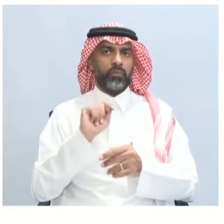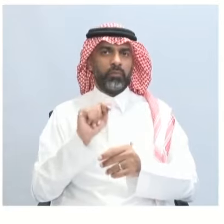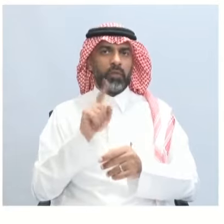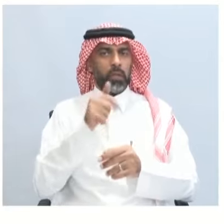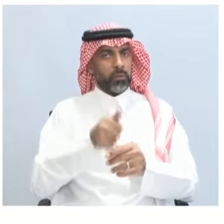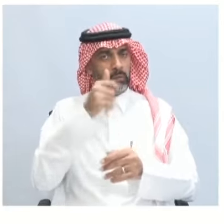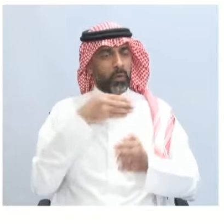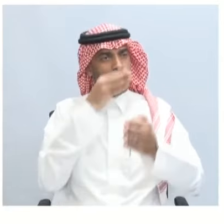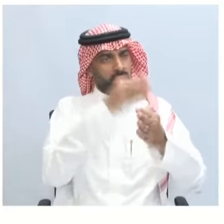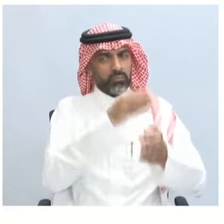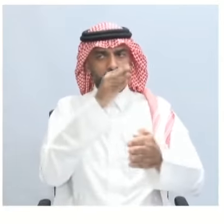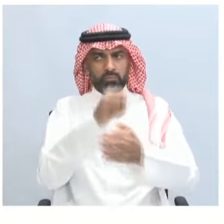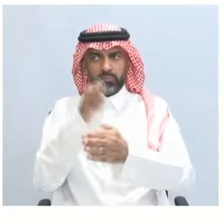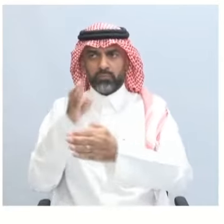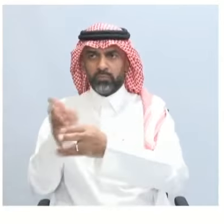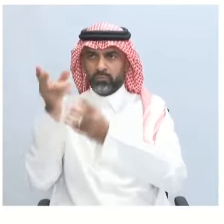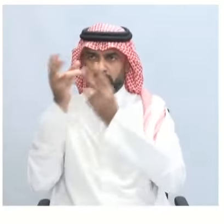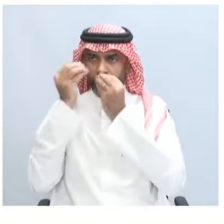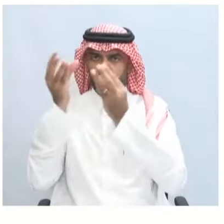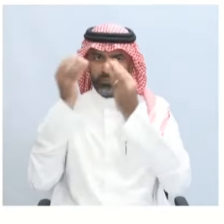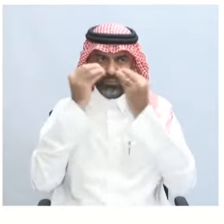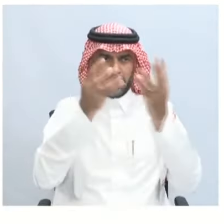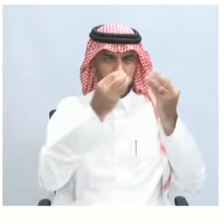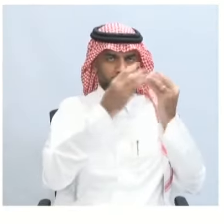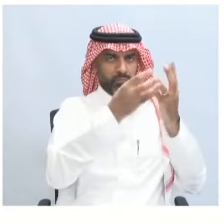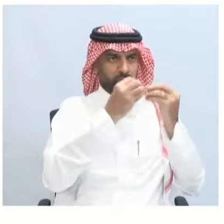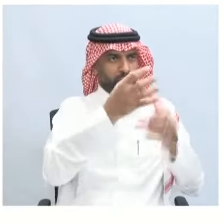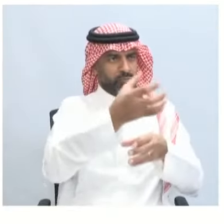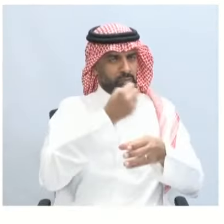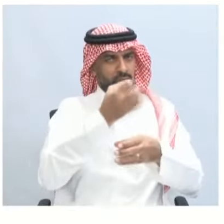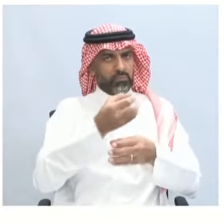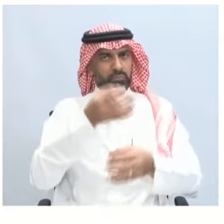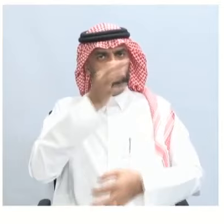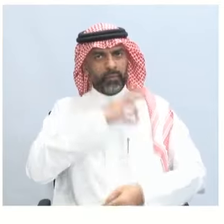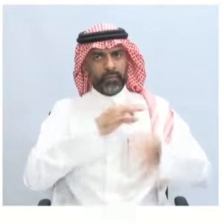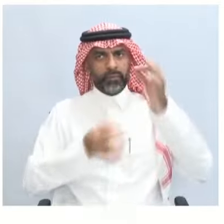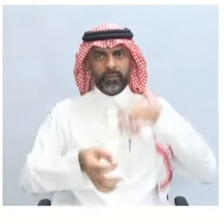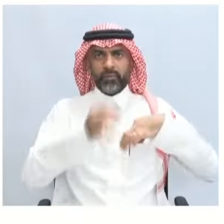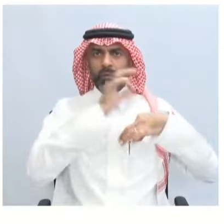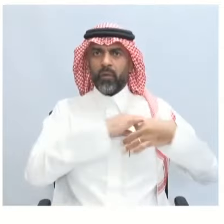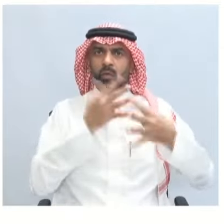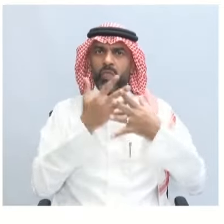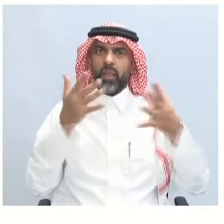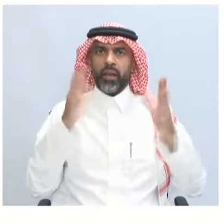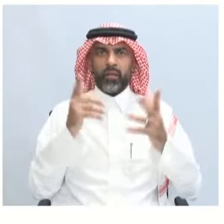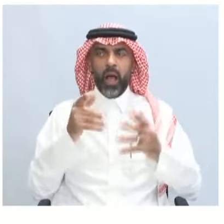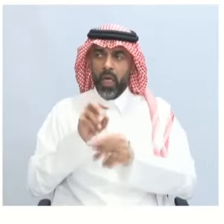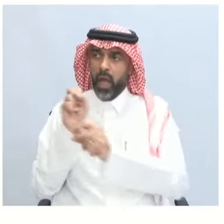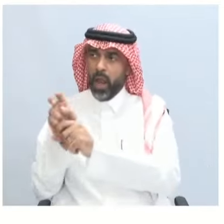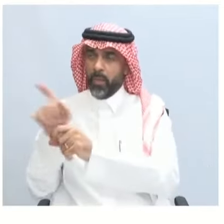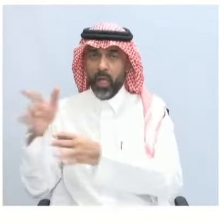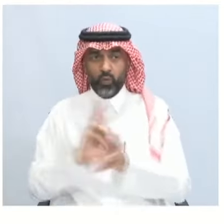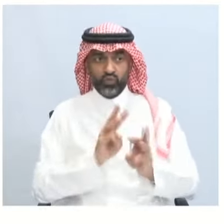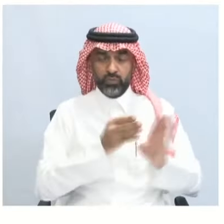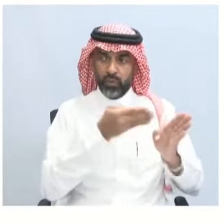ان نستفيد من هذه المواقع في ان ناخذ العلم الصحيح كذلك ان ندل الناس ونرشد الناس الى هذا